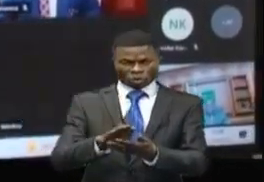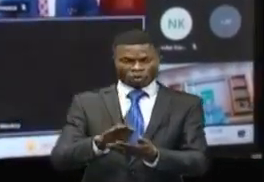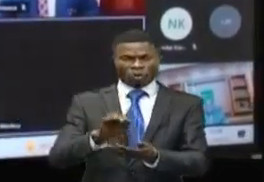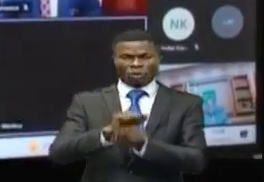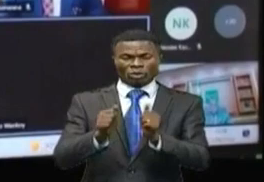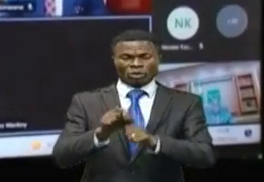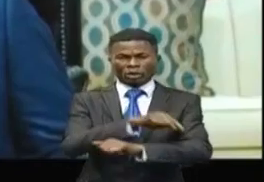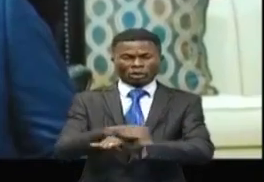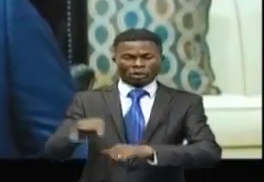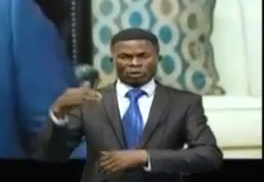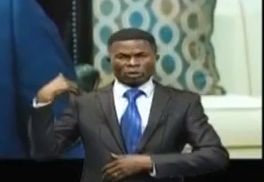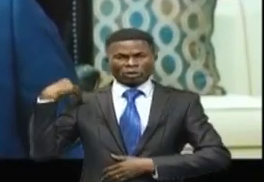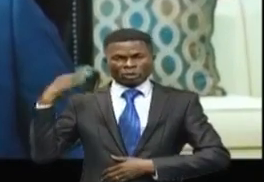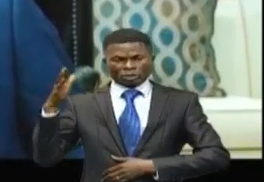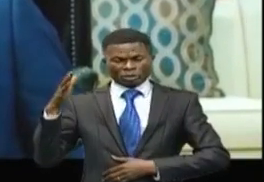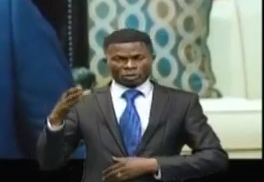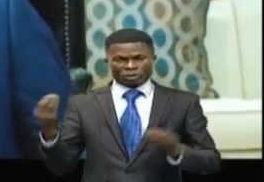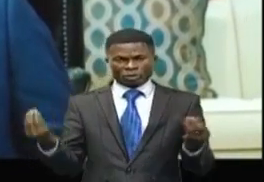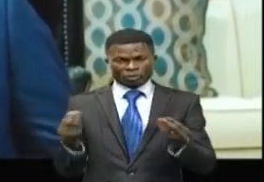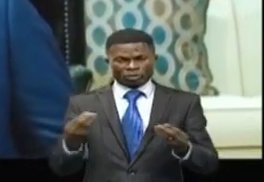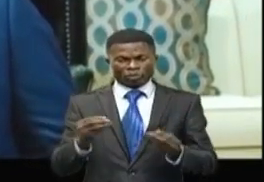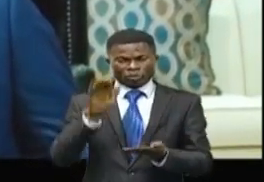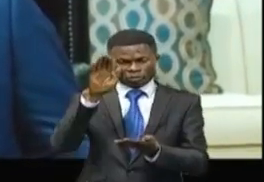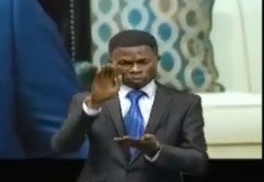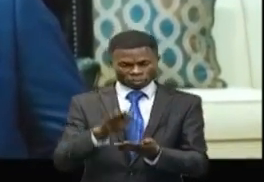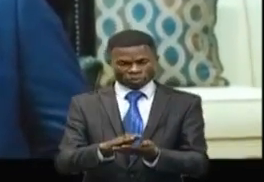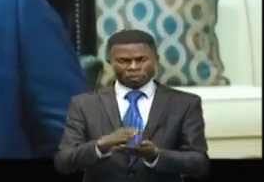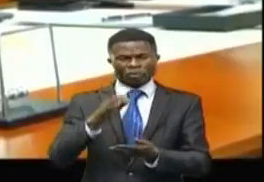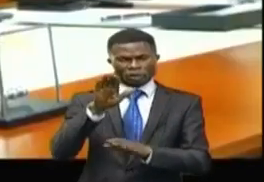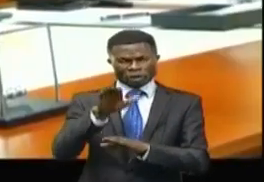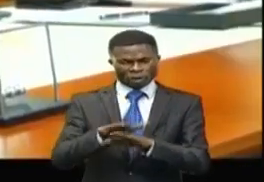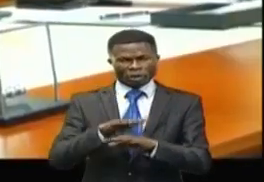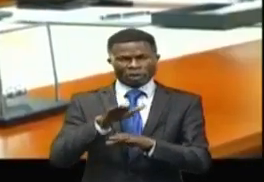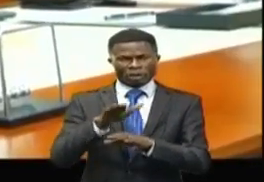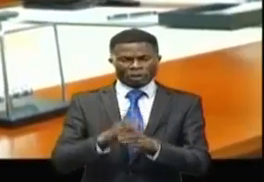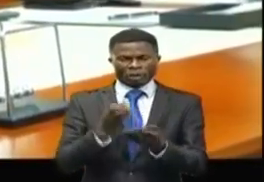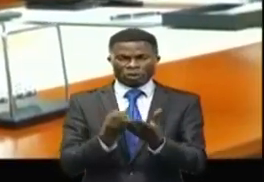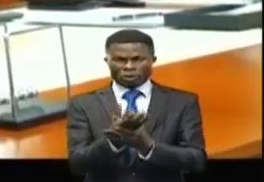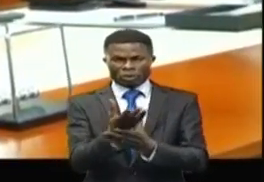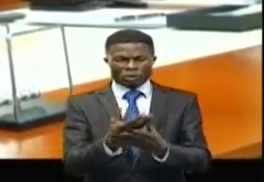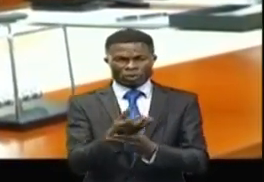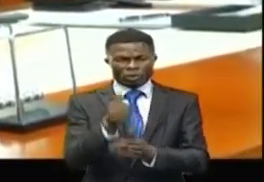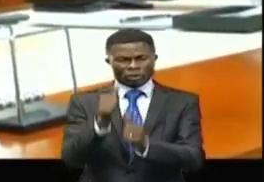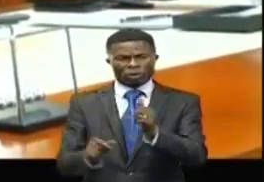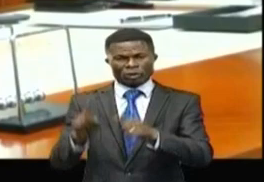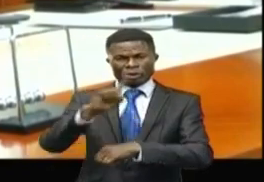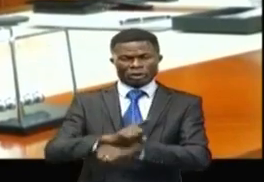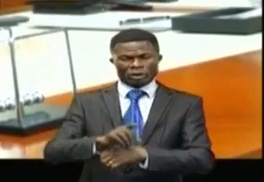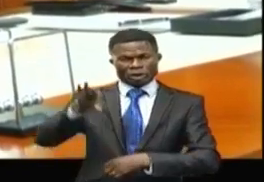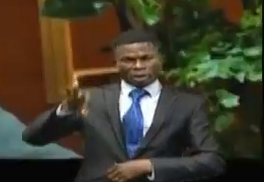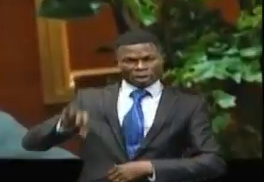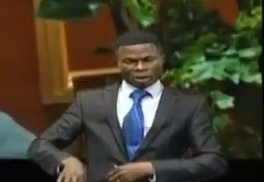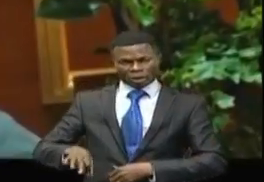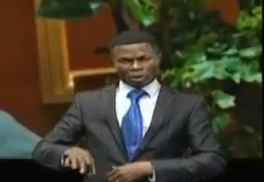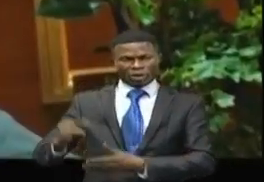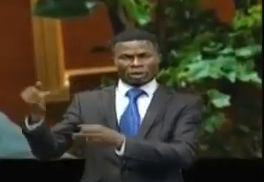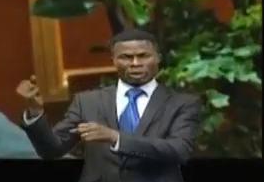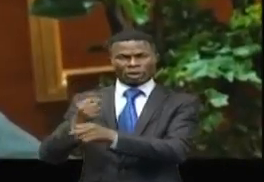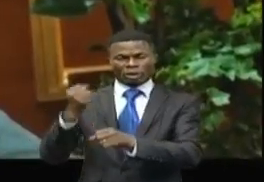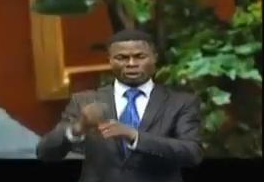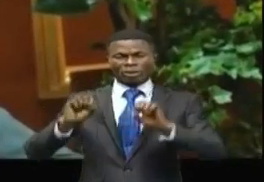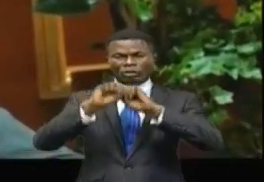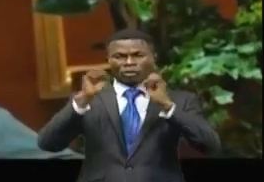publiques de façon à réduire substantiellement les dépenses courantes au profit des dépenses d'investissements sociaux et